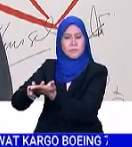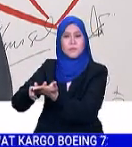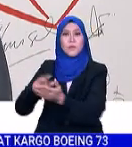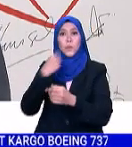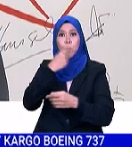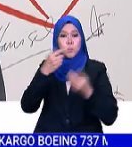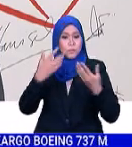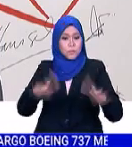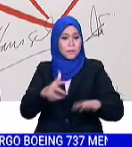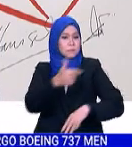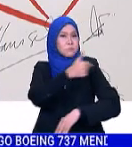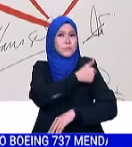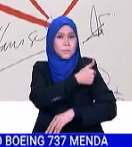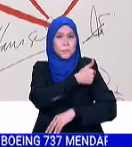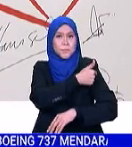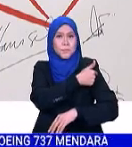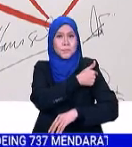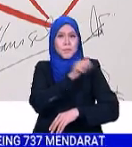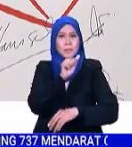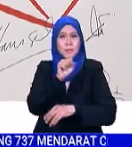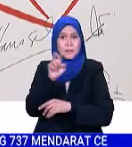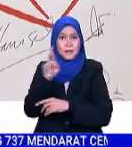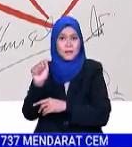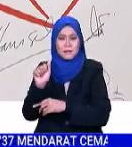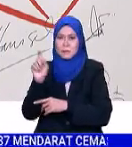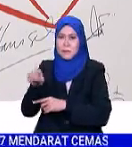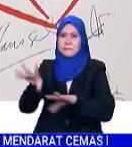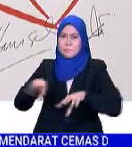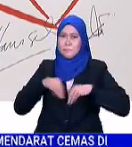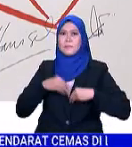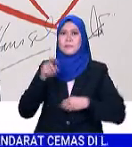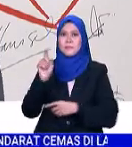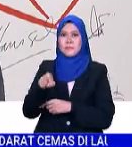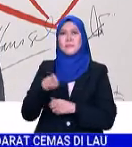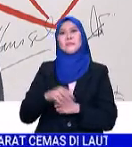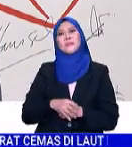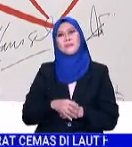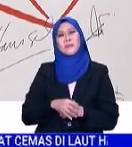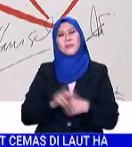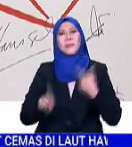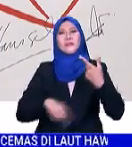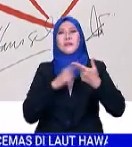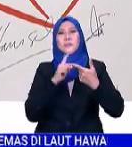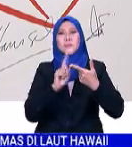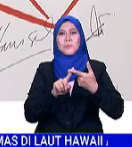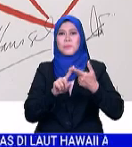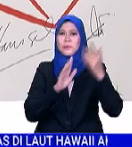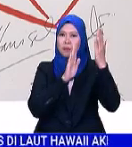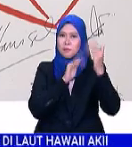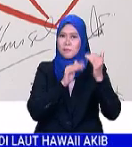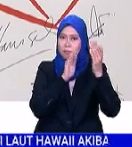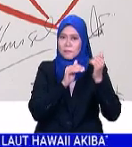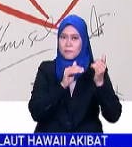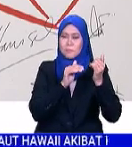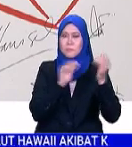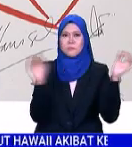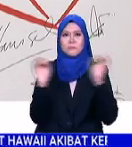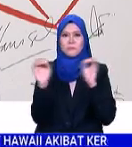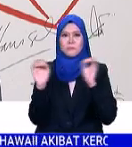dah diberi vaksin tersebut. Yang kedua, kita juga harap bahawa tidak